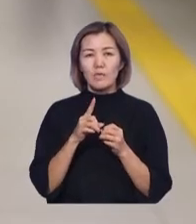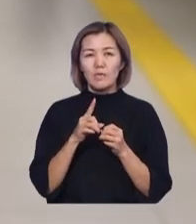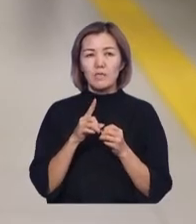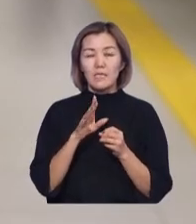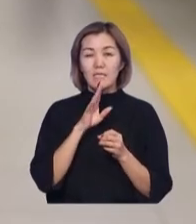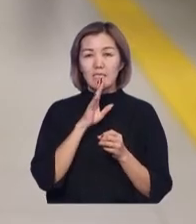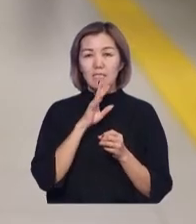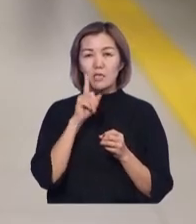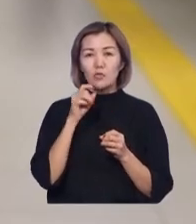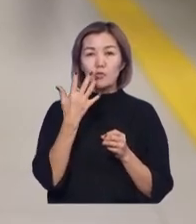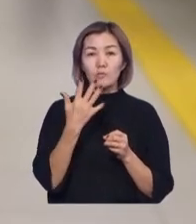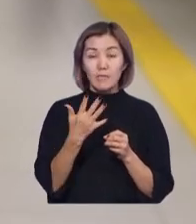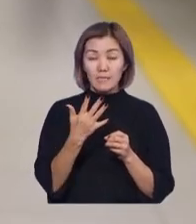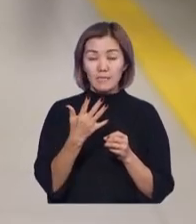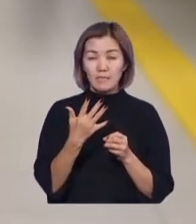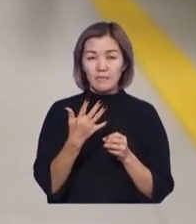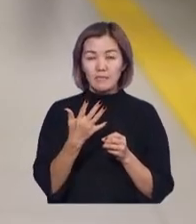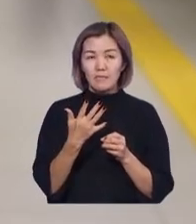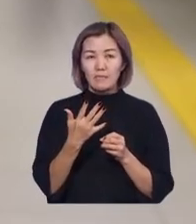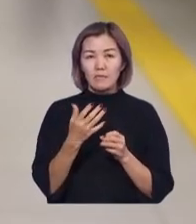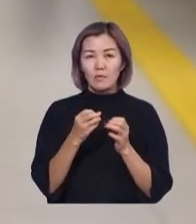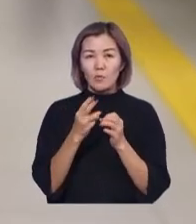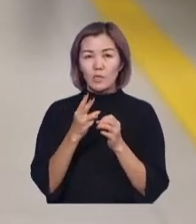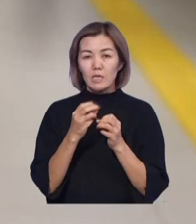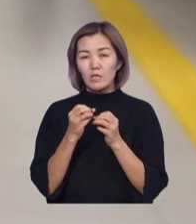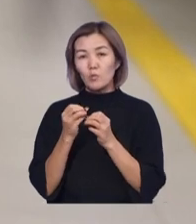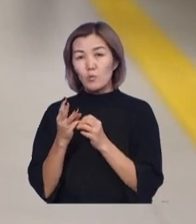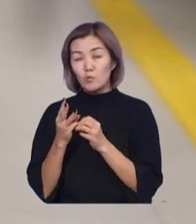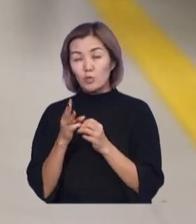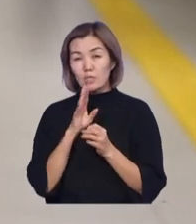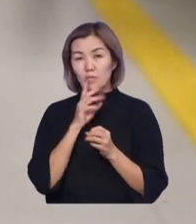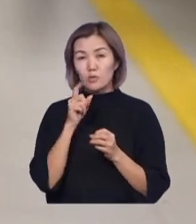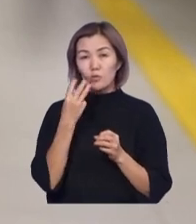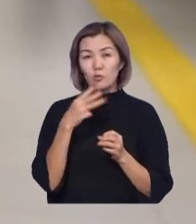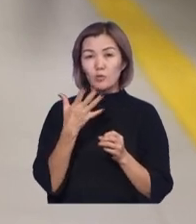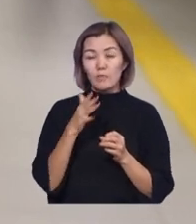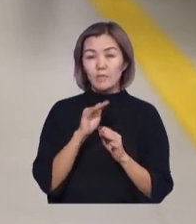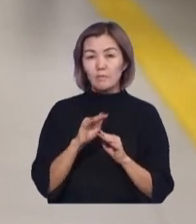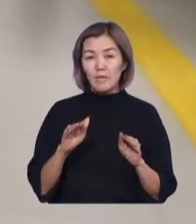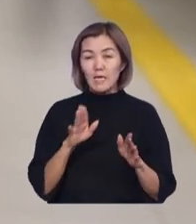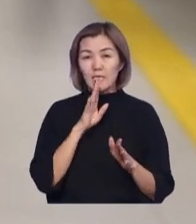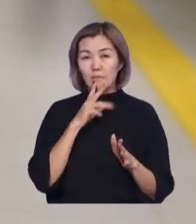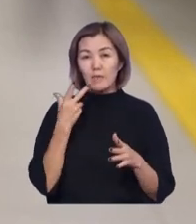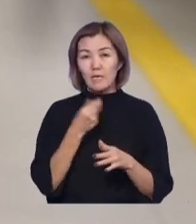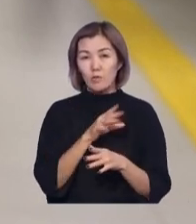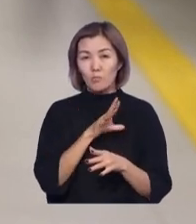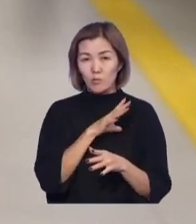қыздар арасында 105 бала, 12-ден 13 жас аралығында 135 балаға жаңағы егу жұмыстары